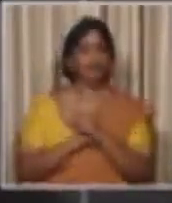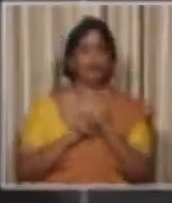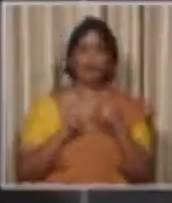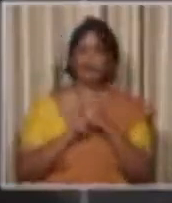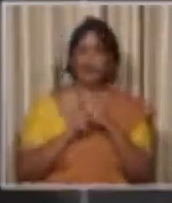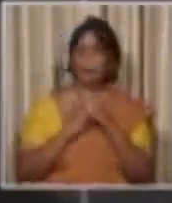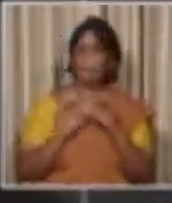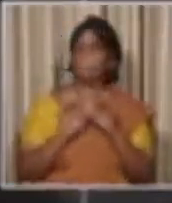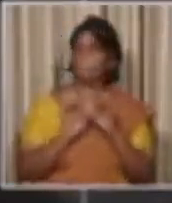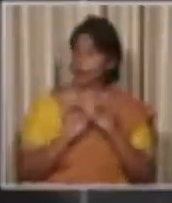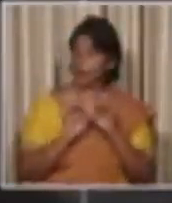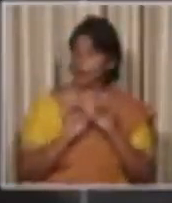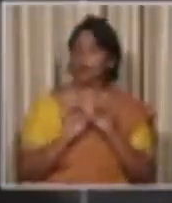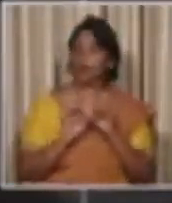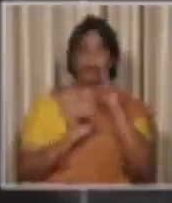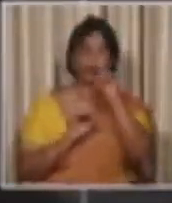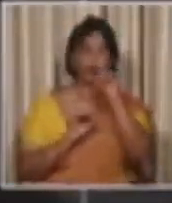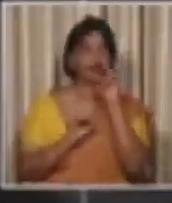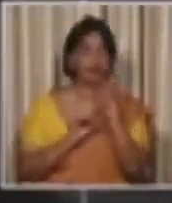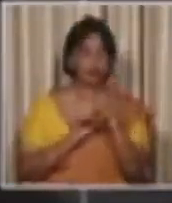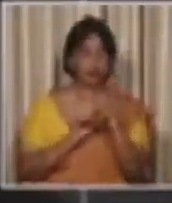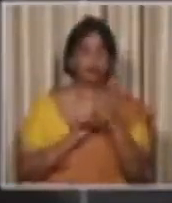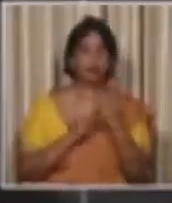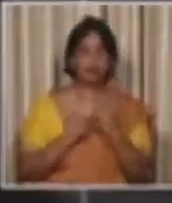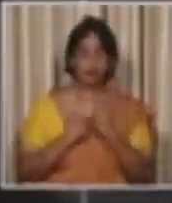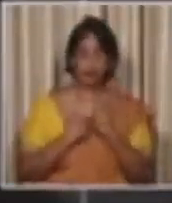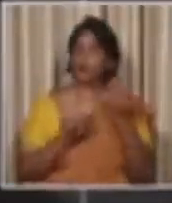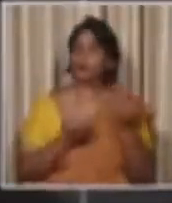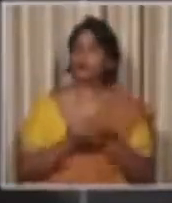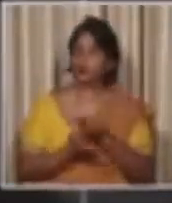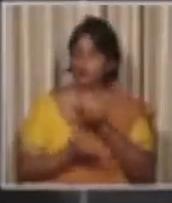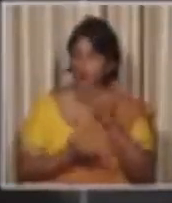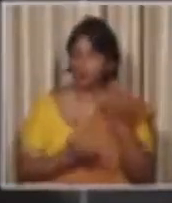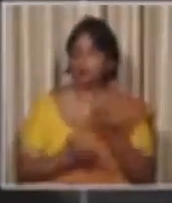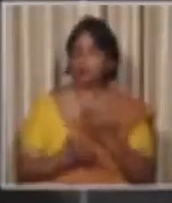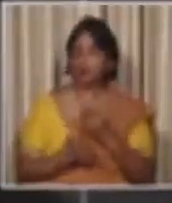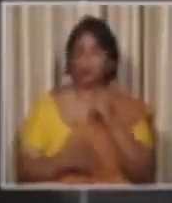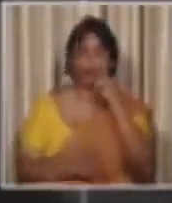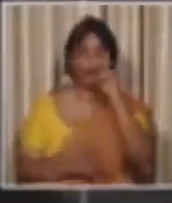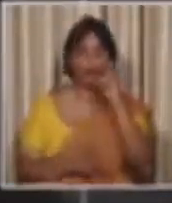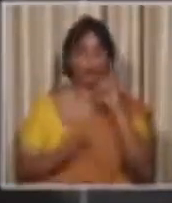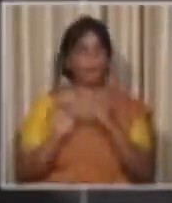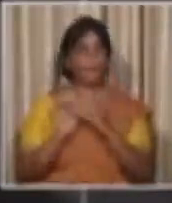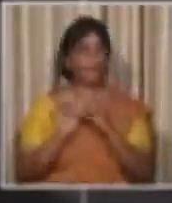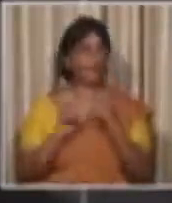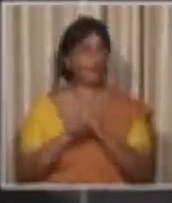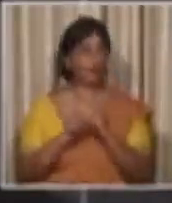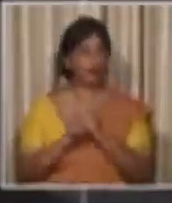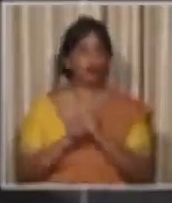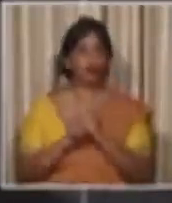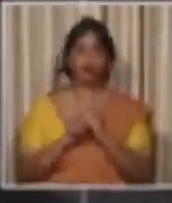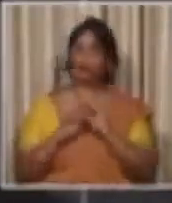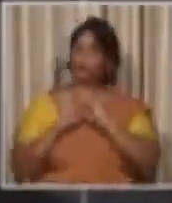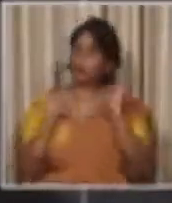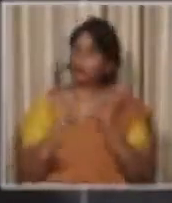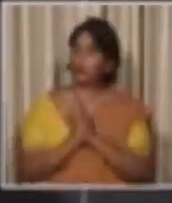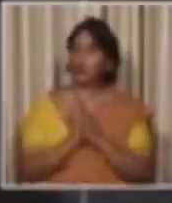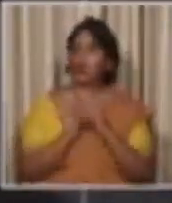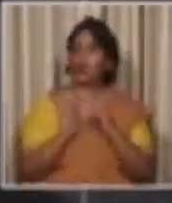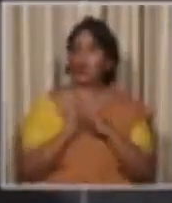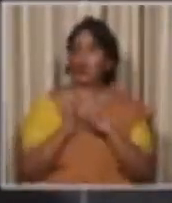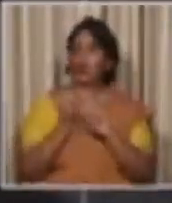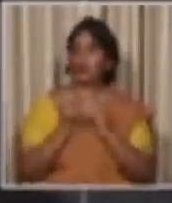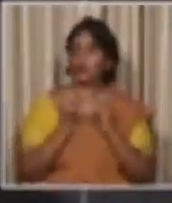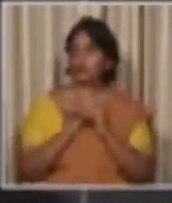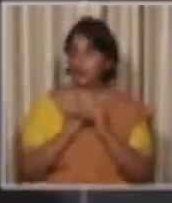ඩොලර් බිලියන එකමාර අපිට ඉතුරු කරගන්න බලන්න 1.5 බිලියන් ඩොලර්ස්. ඒ කියන්නේ සමස්ත ISB